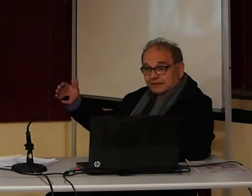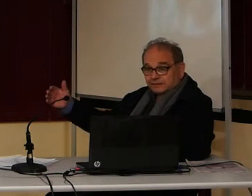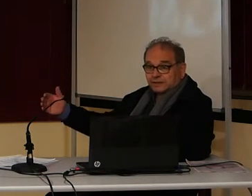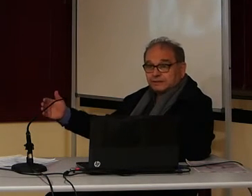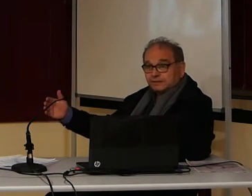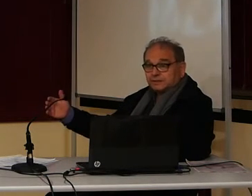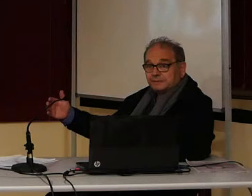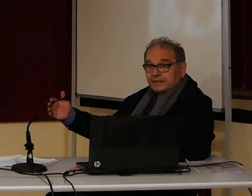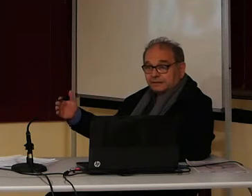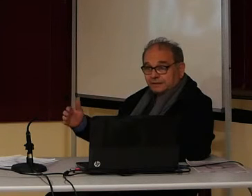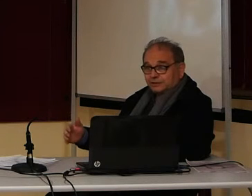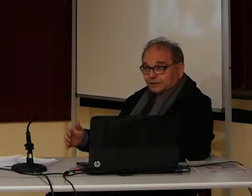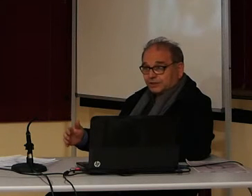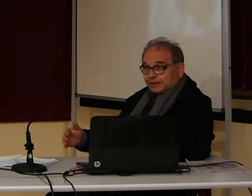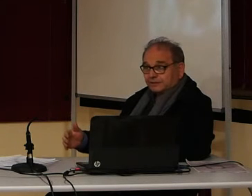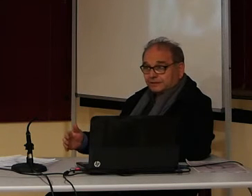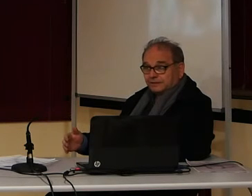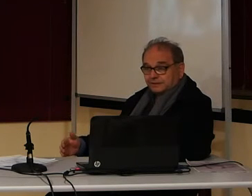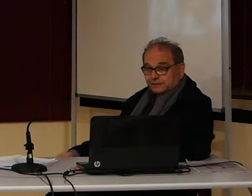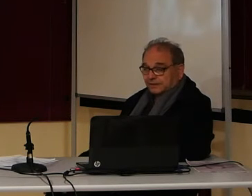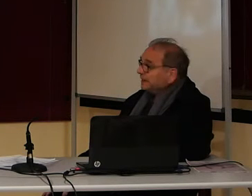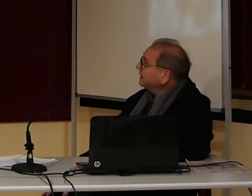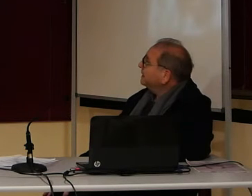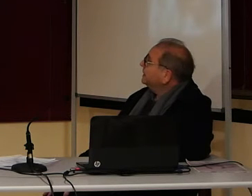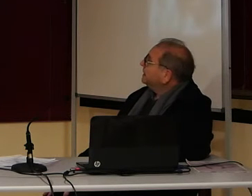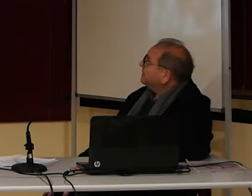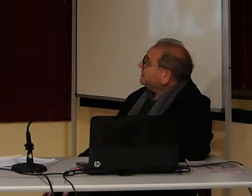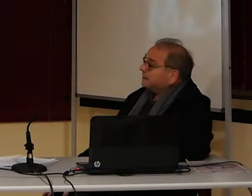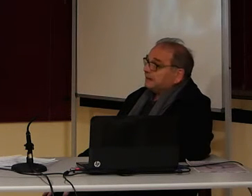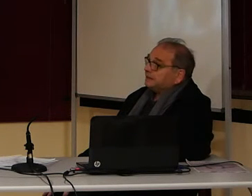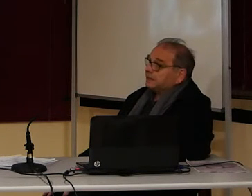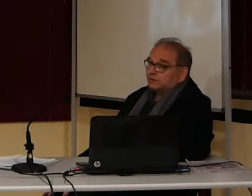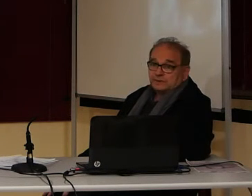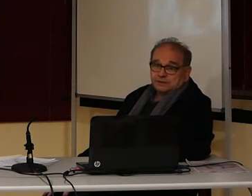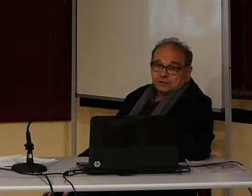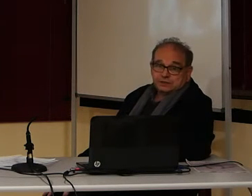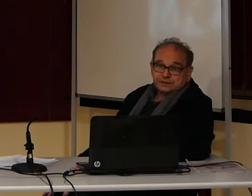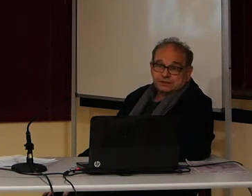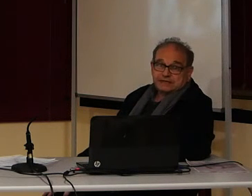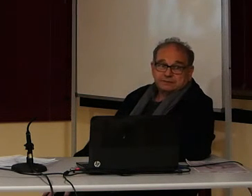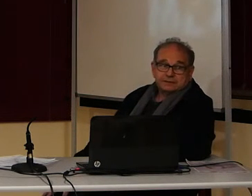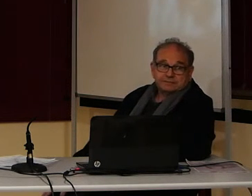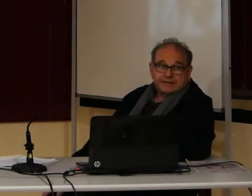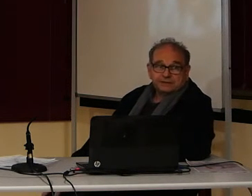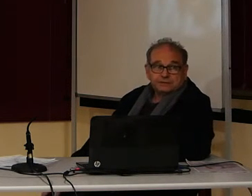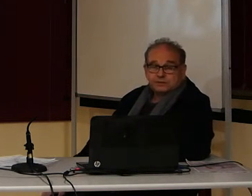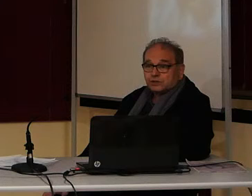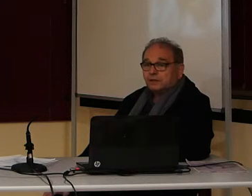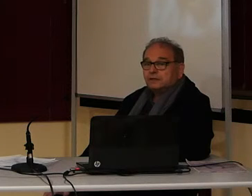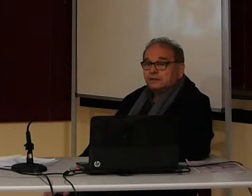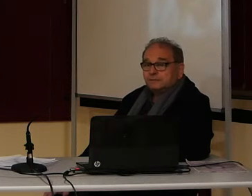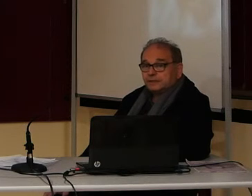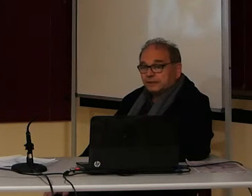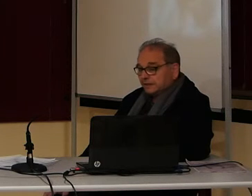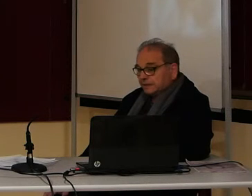més elevada les rendes del capital que les rendes del treball. A més, abans ha dit una altra cosa interessant, perquè a vegades diuen